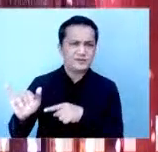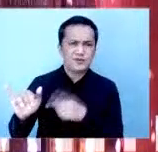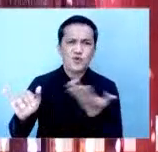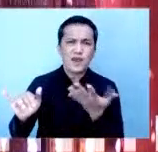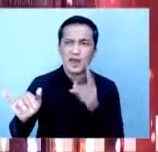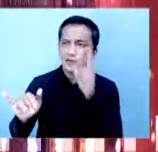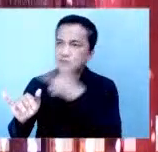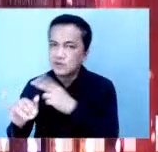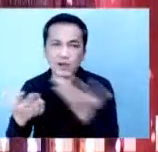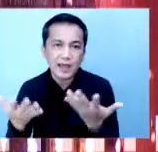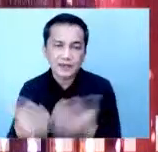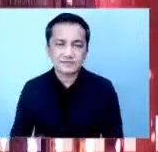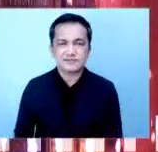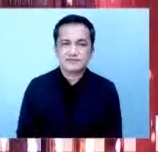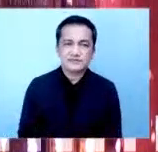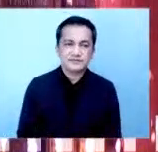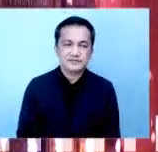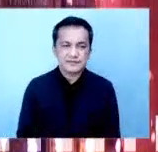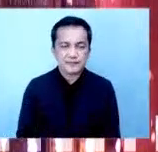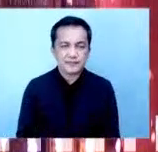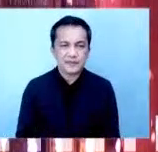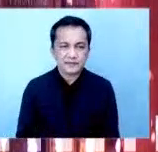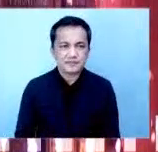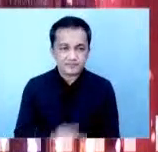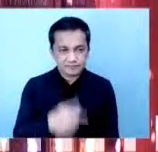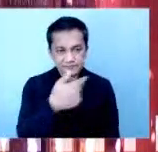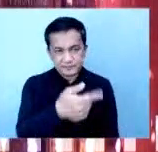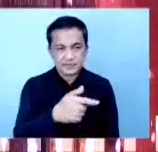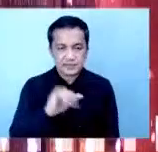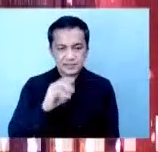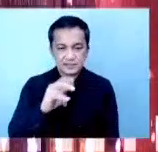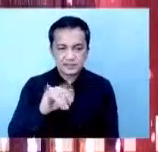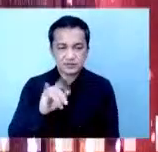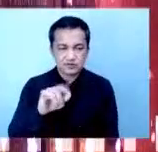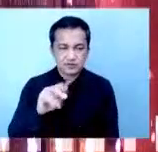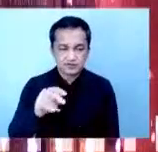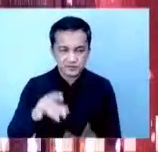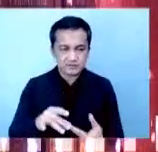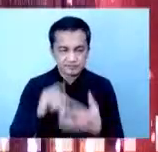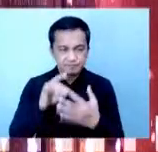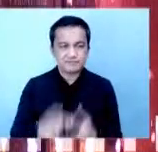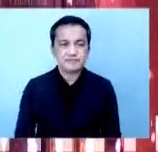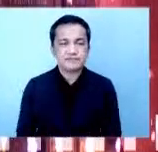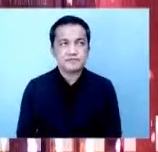wala po silang nadatnan. Nasa Frontline balitang yan si Jenny Dongon, exclusive.